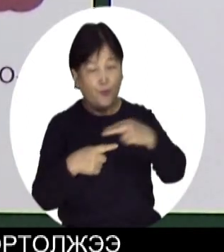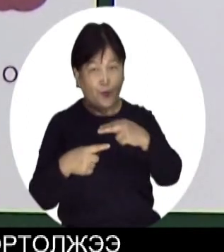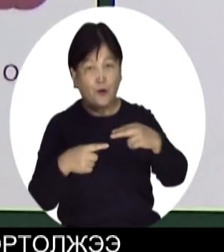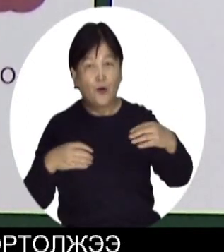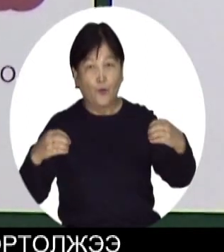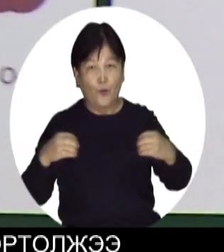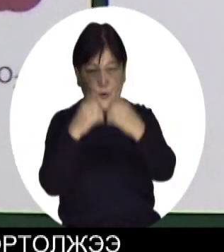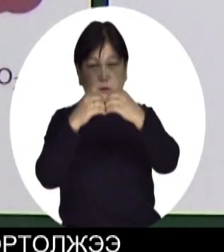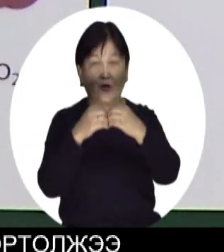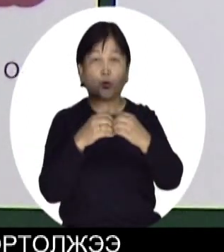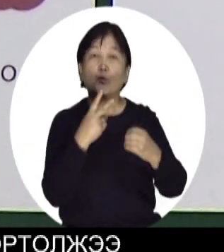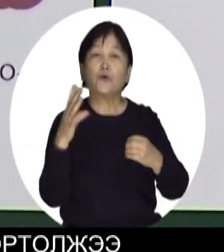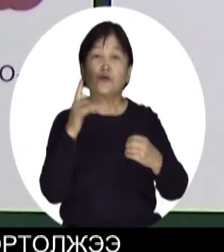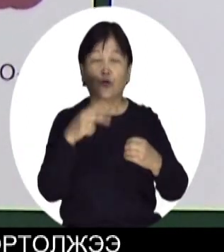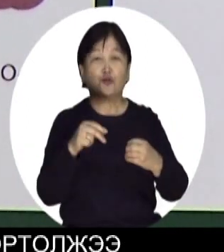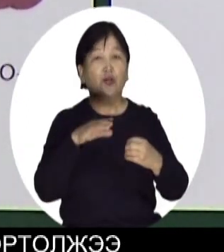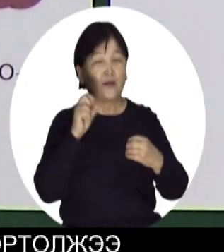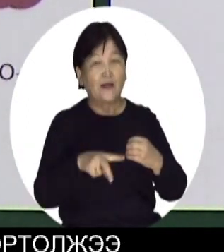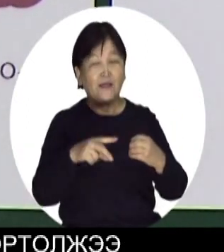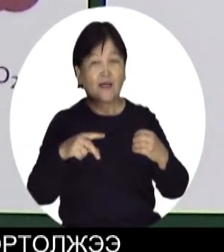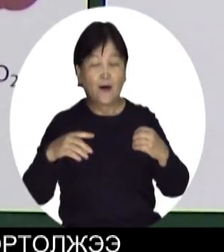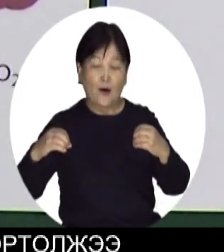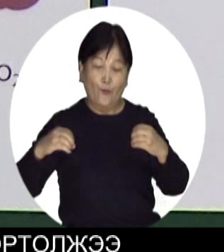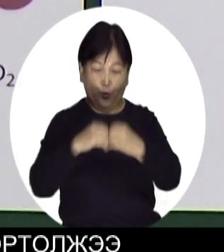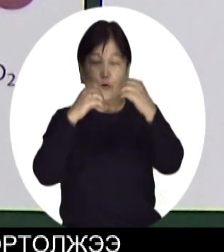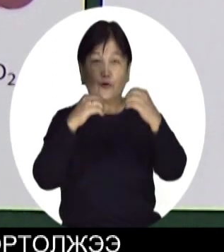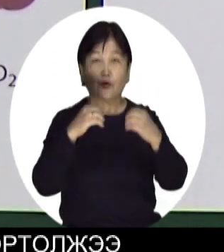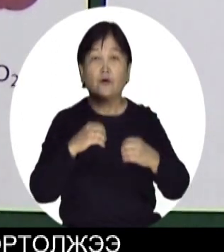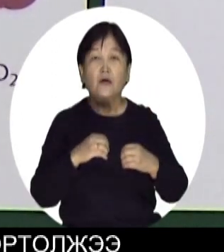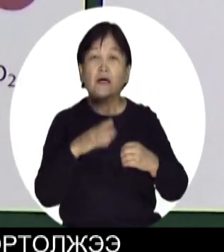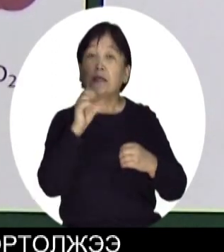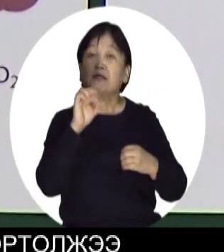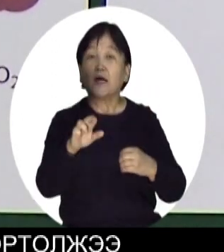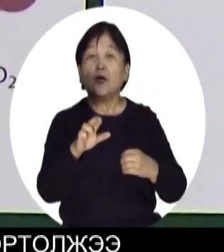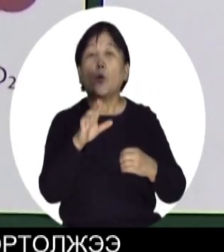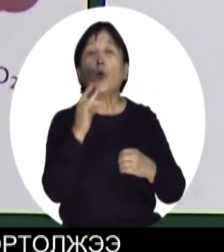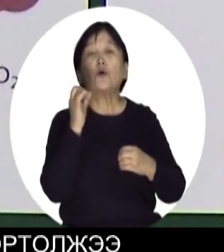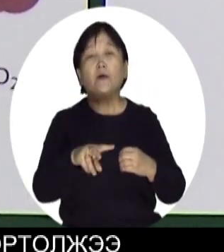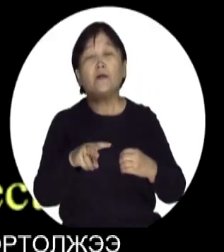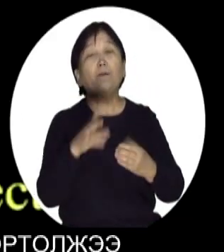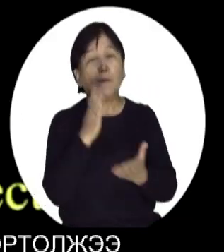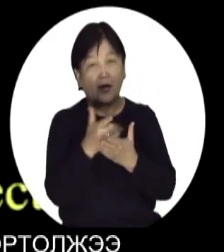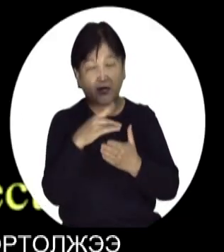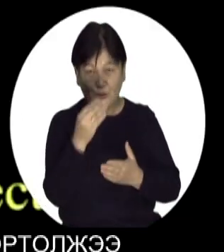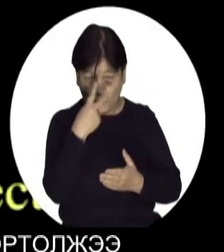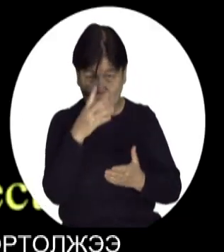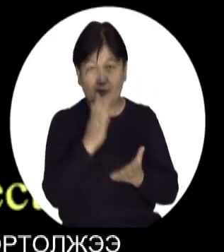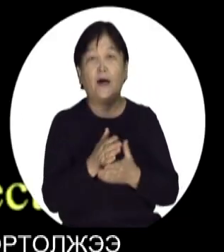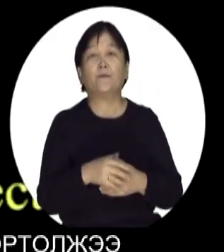нүүрс төрөгчтэй талаараа озоны захын молекул руу мөргөлдөхөд сая яасан урал явагдаж байна.